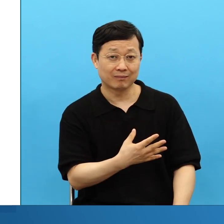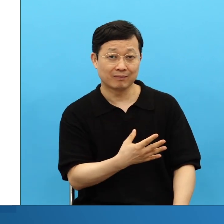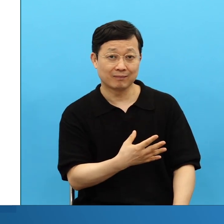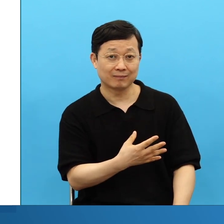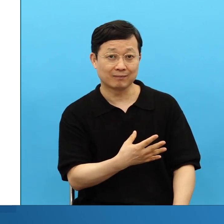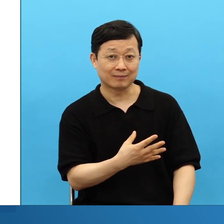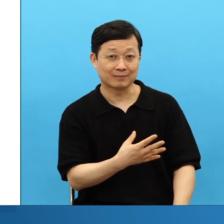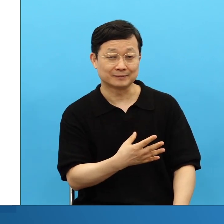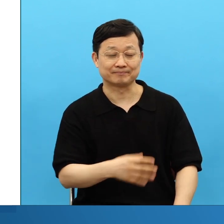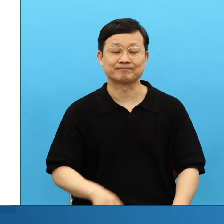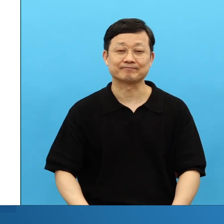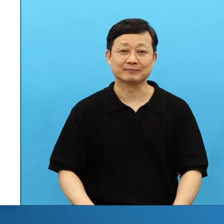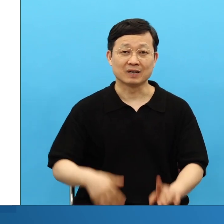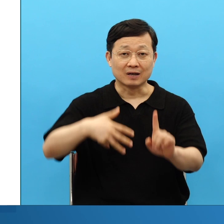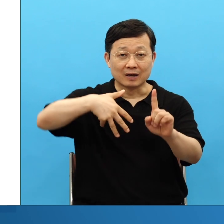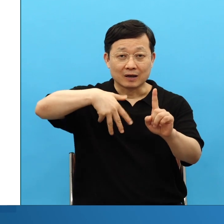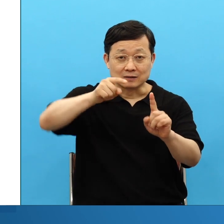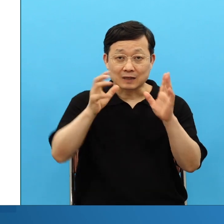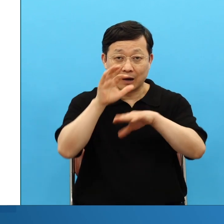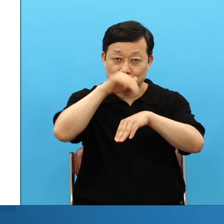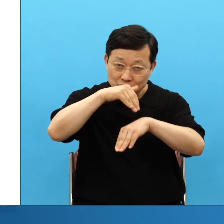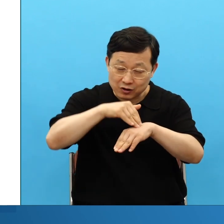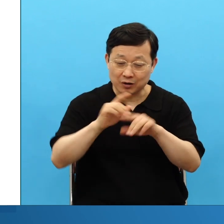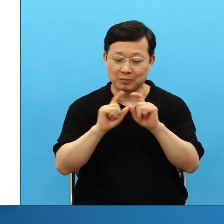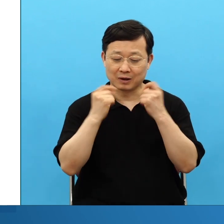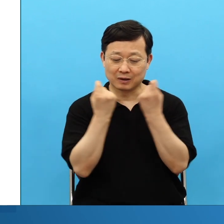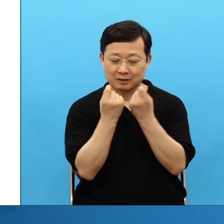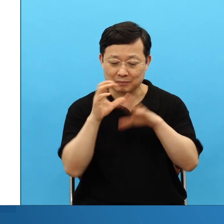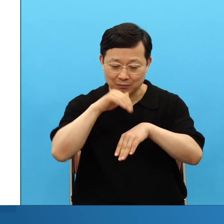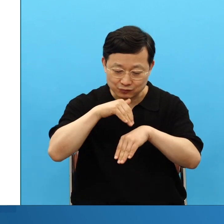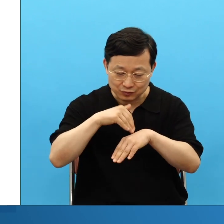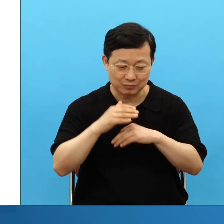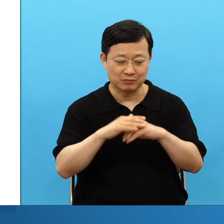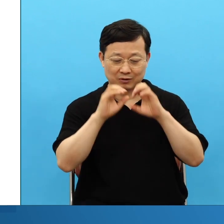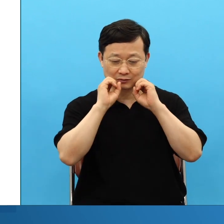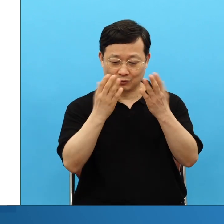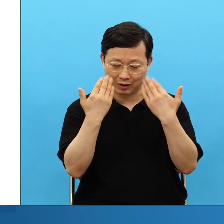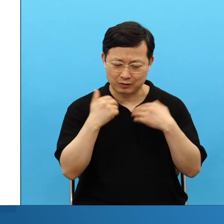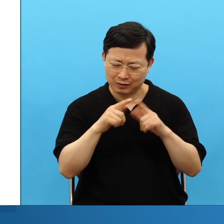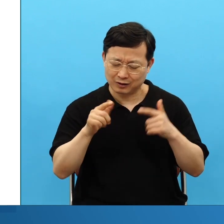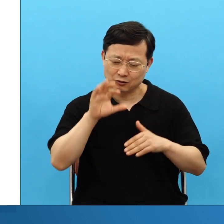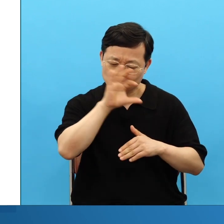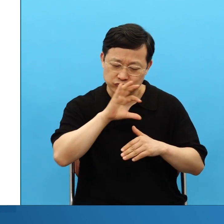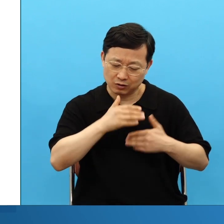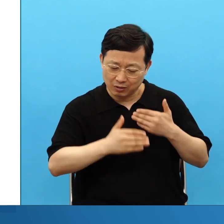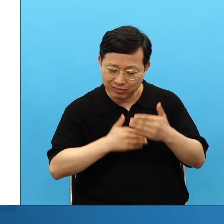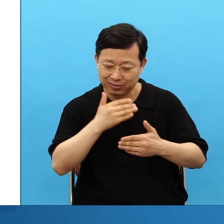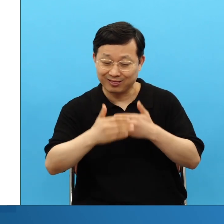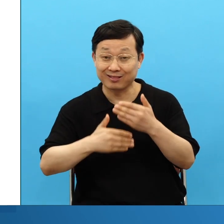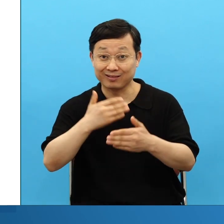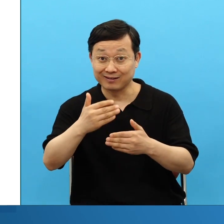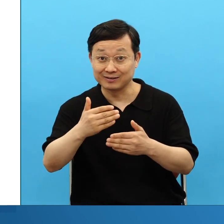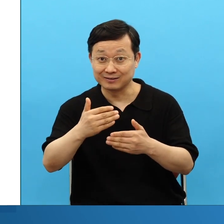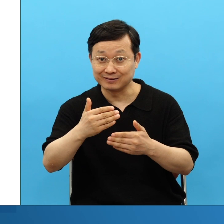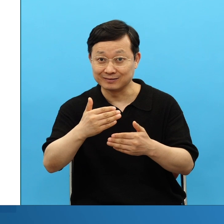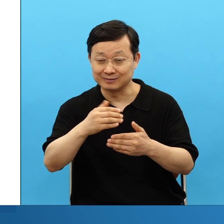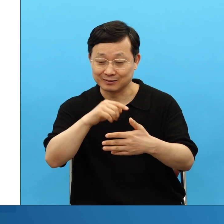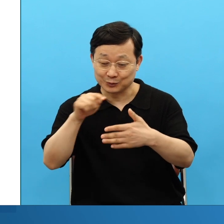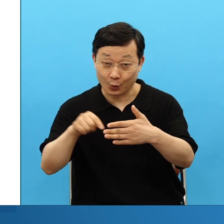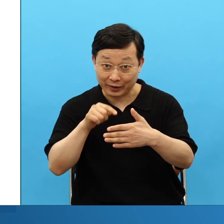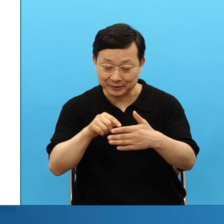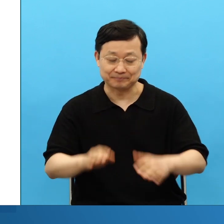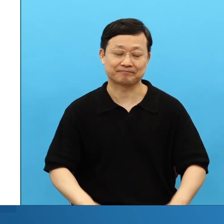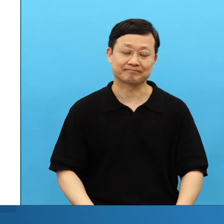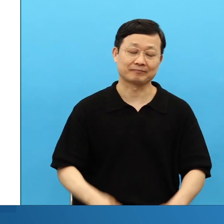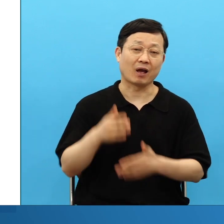그러면서 이제 합숙, 팀 합숙을 이렇게 받으면서 전도학교 가고 훈련 속에 가면서 하나님이 제 마음에